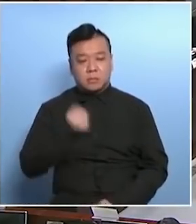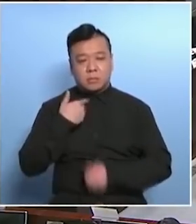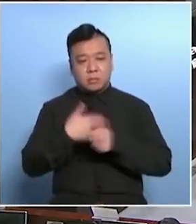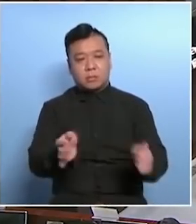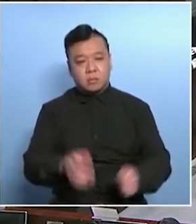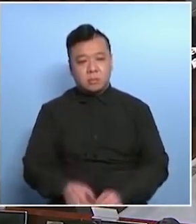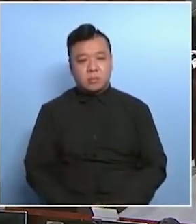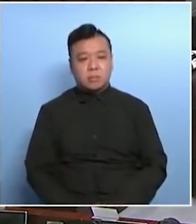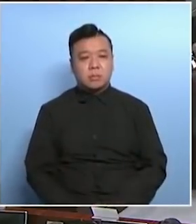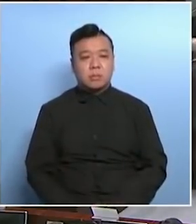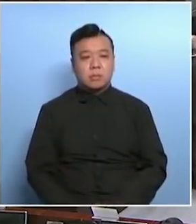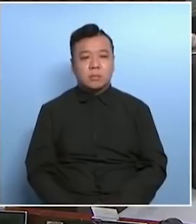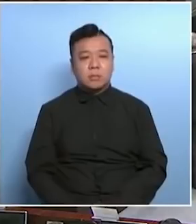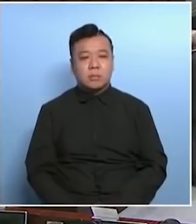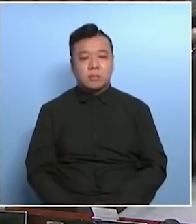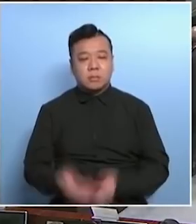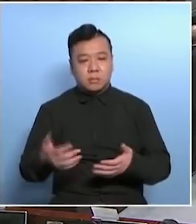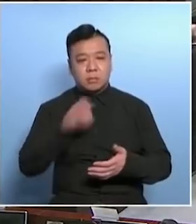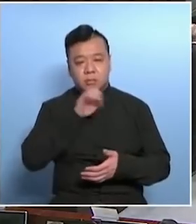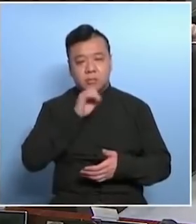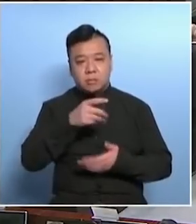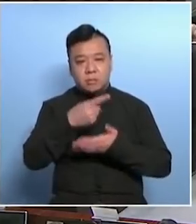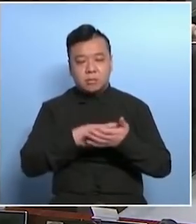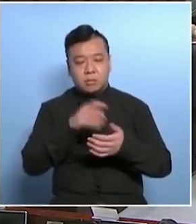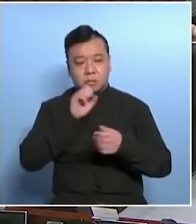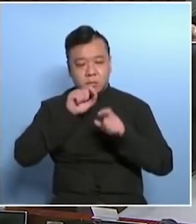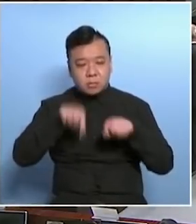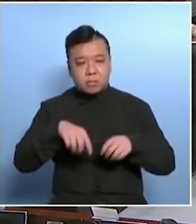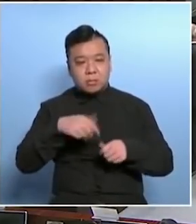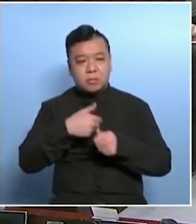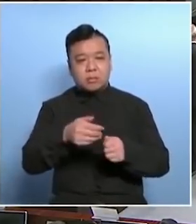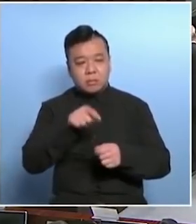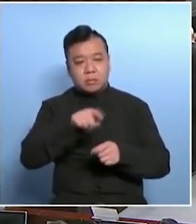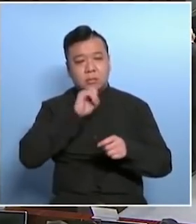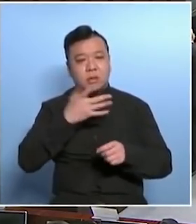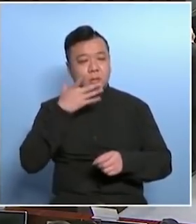去，我要將你驅逐出去。麻煩請黃議員，